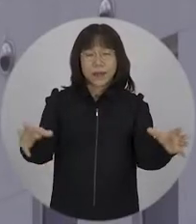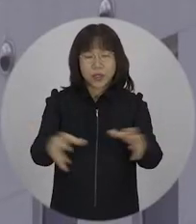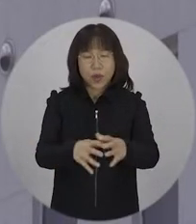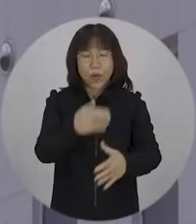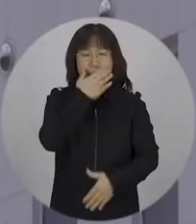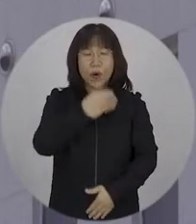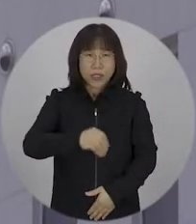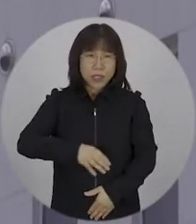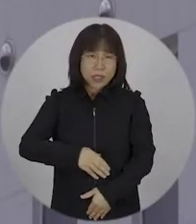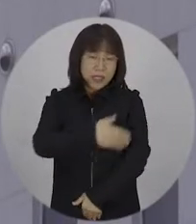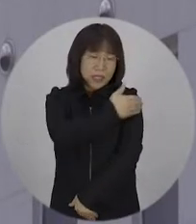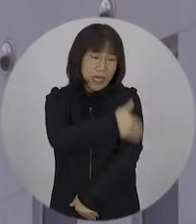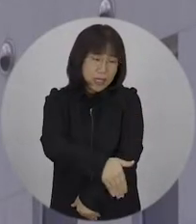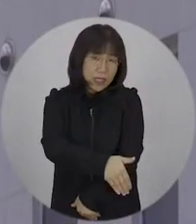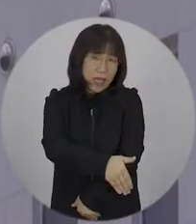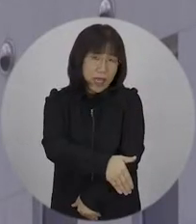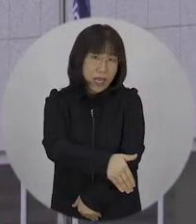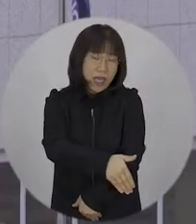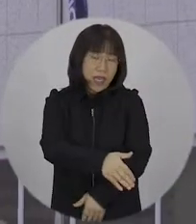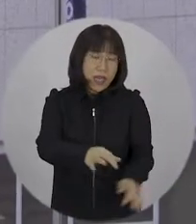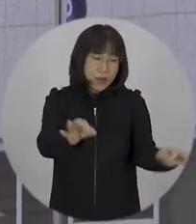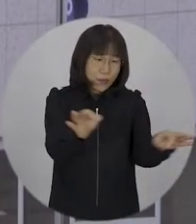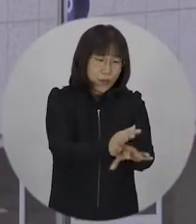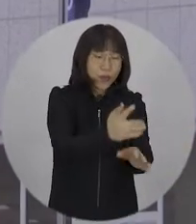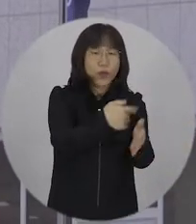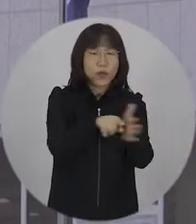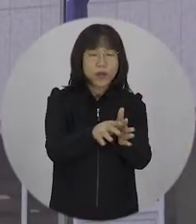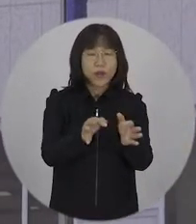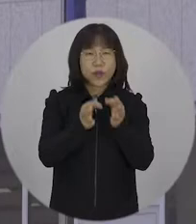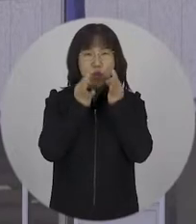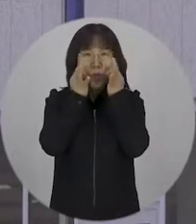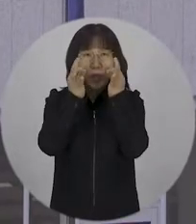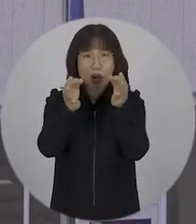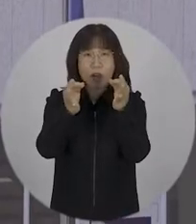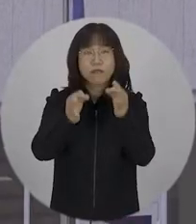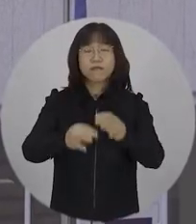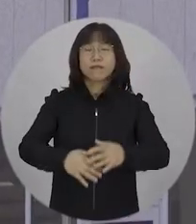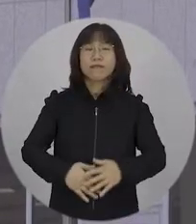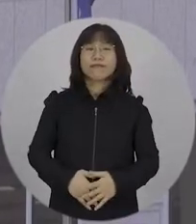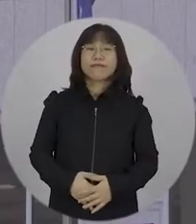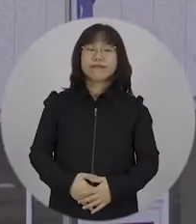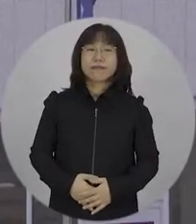해 복지사각지대 없는 강서구를 만드는 데 최선을 다할 방침입니다.